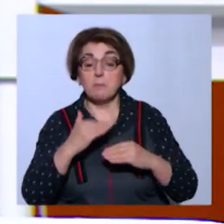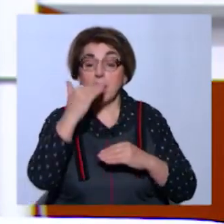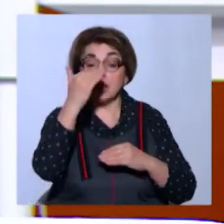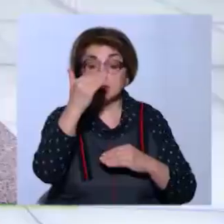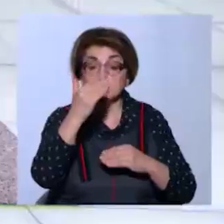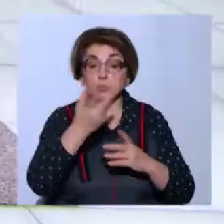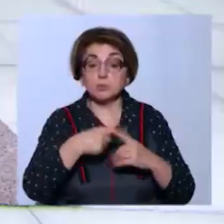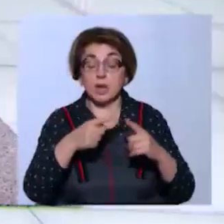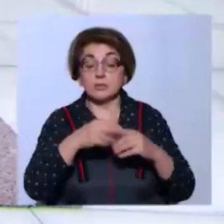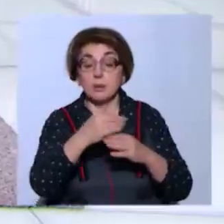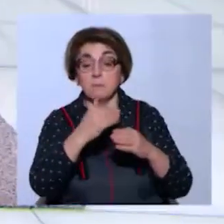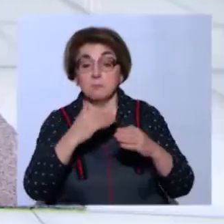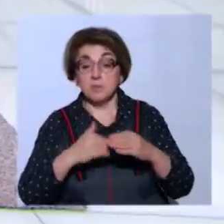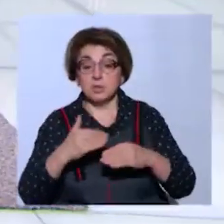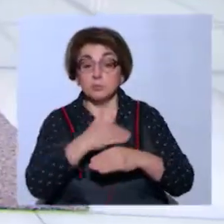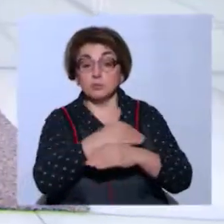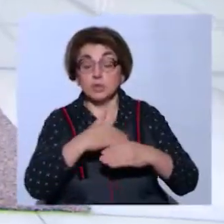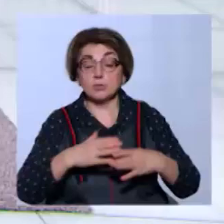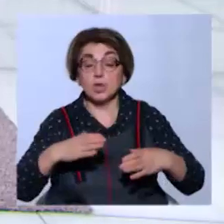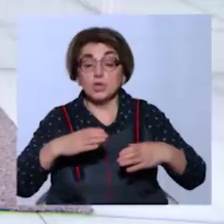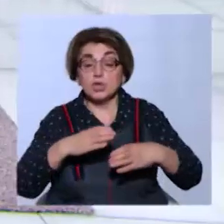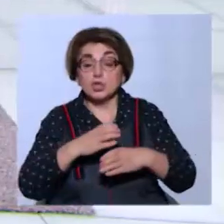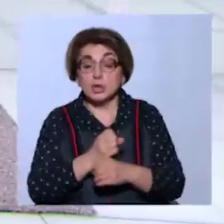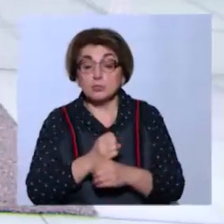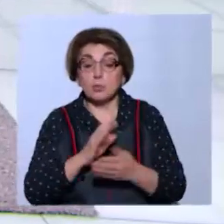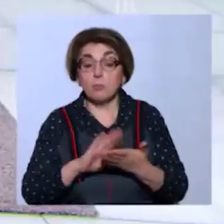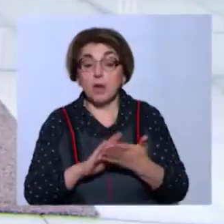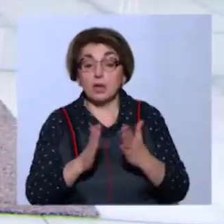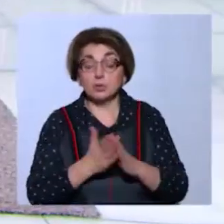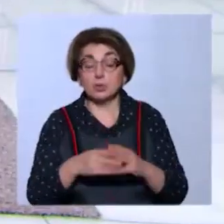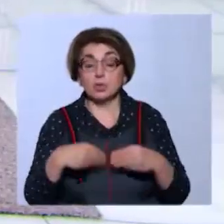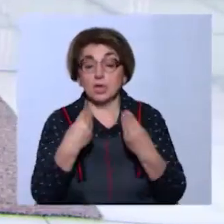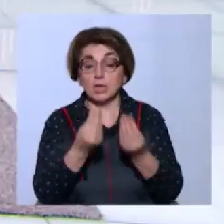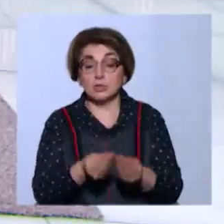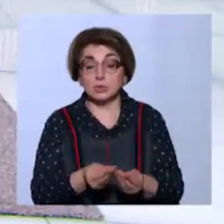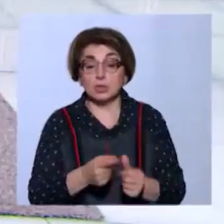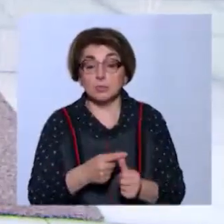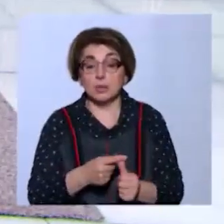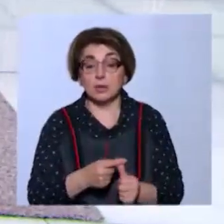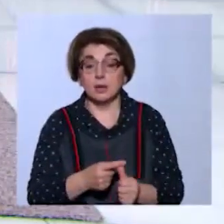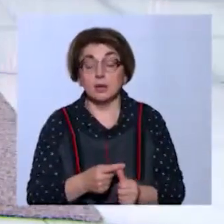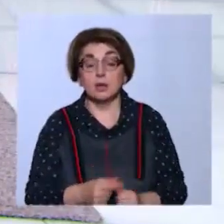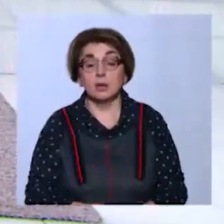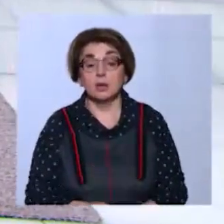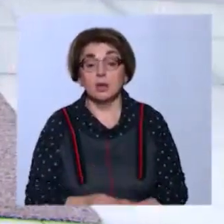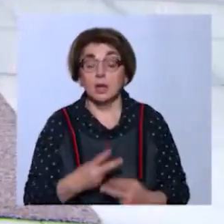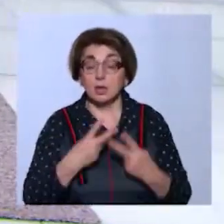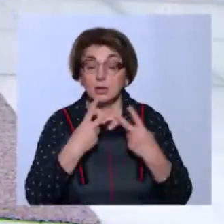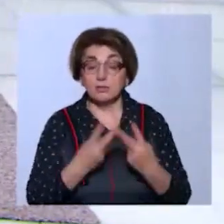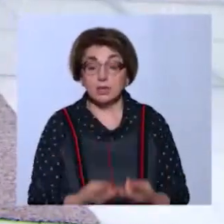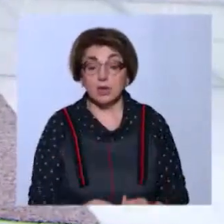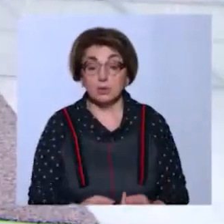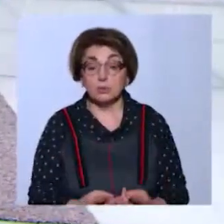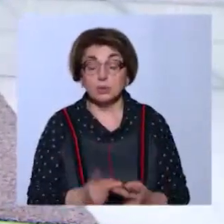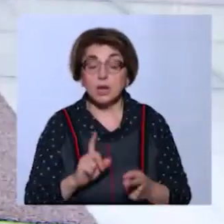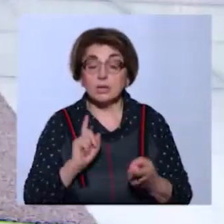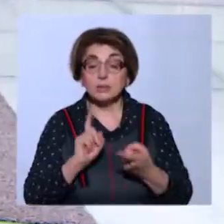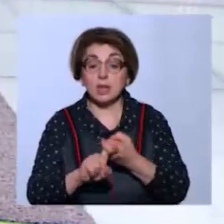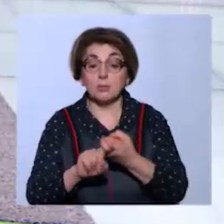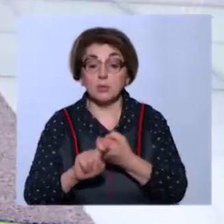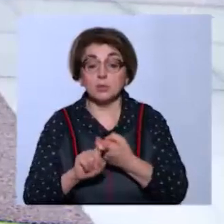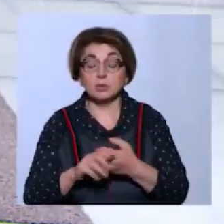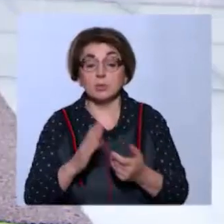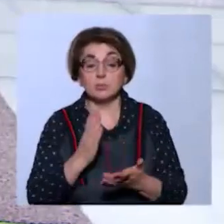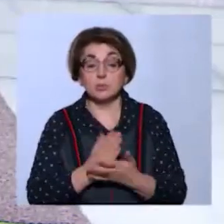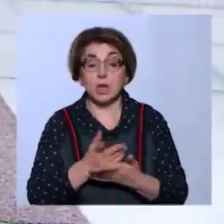და მინიმუმის საზღვრებს, შემზღუდველი ფაქტორი ეწოდება. ეხლა განვიხილოთ, რა